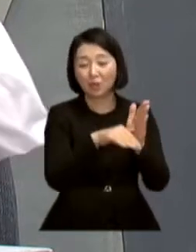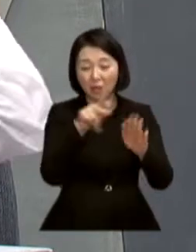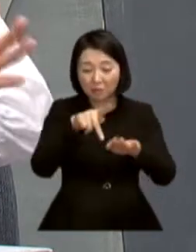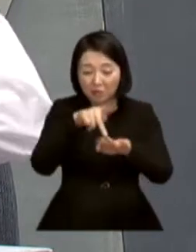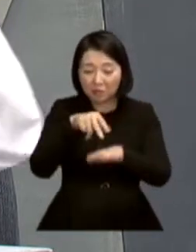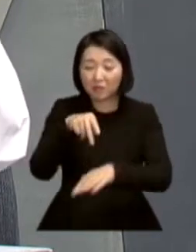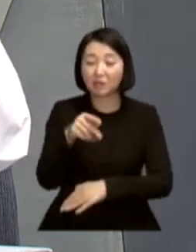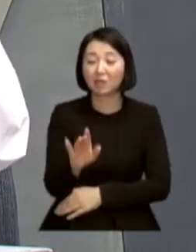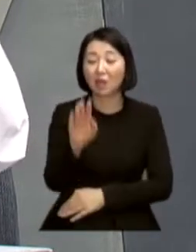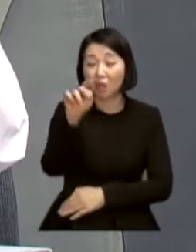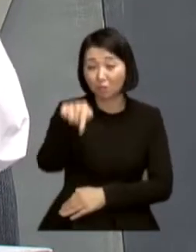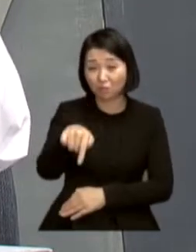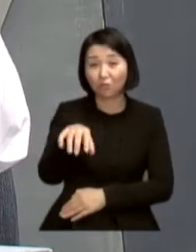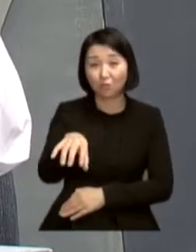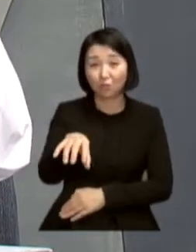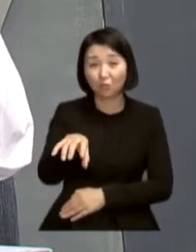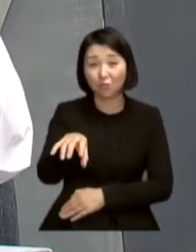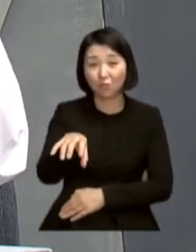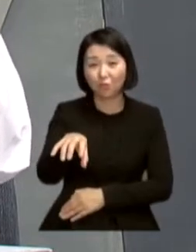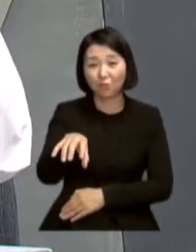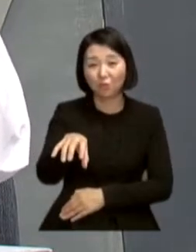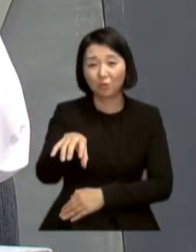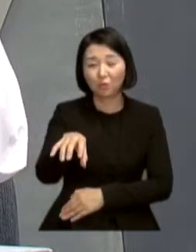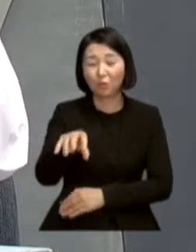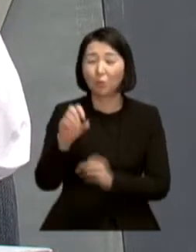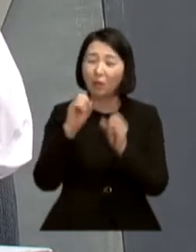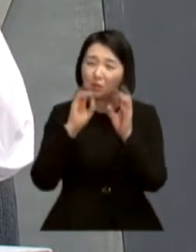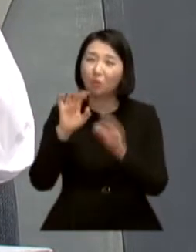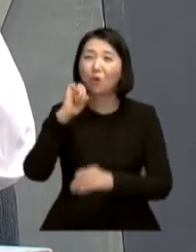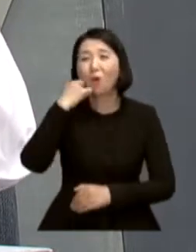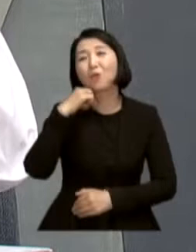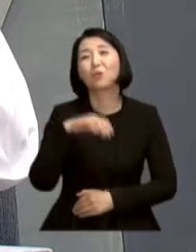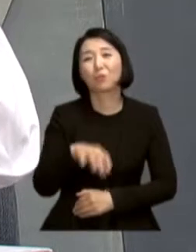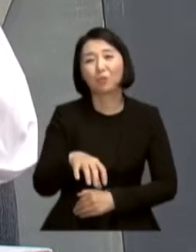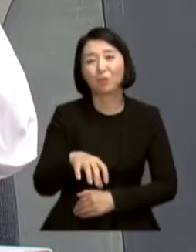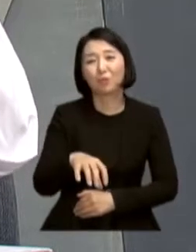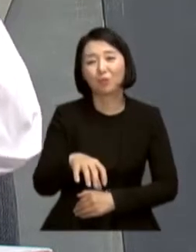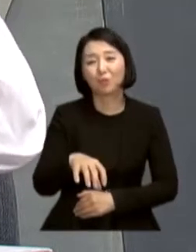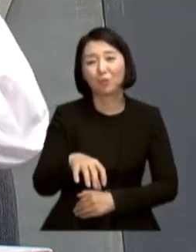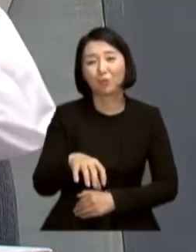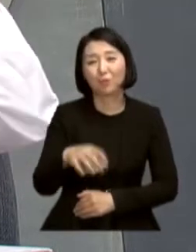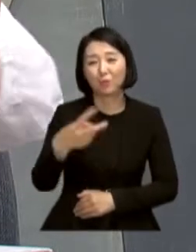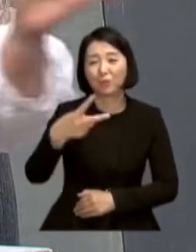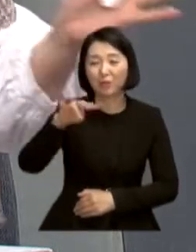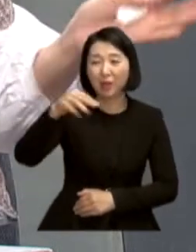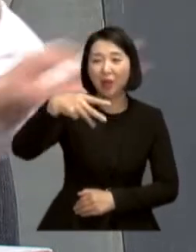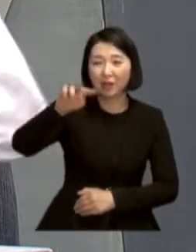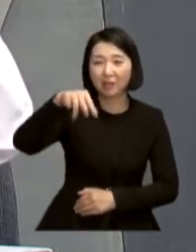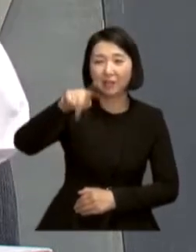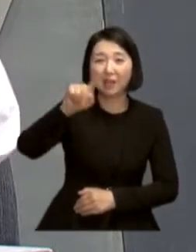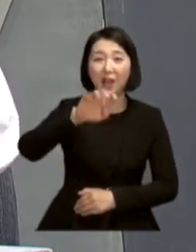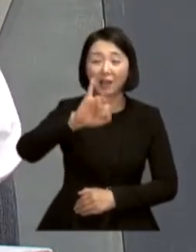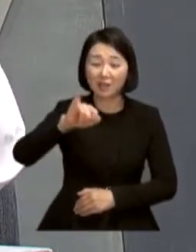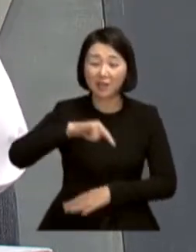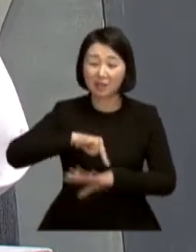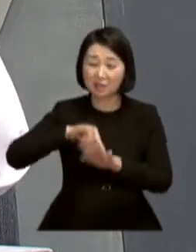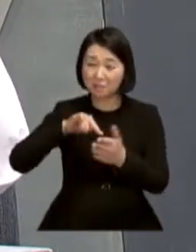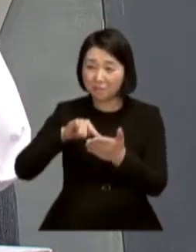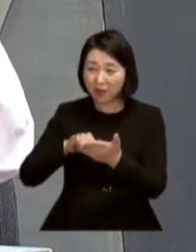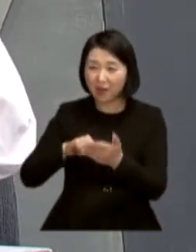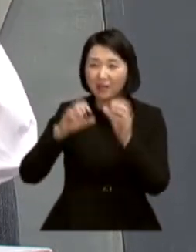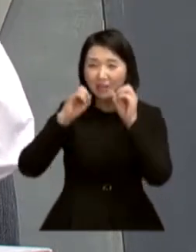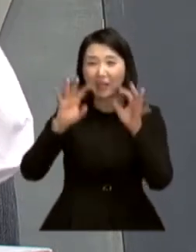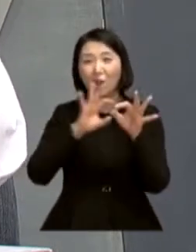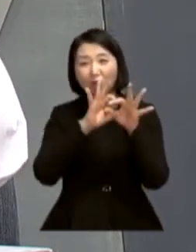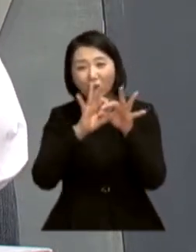너무 어려운 곳이라는 딸리사이 마을을 품고 계시는 이유 뭐 저희가 이제 그 다 상황은 들었지만